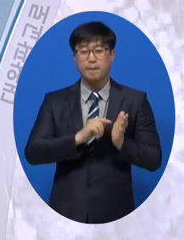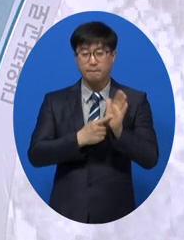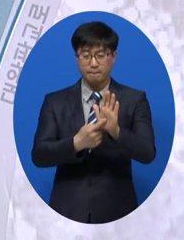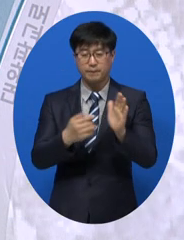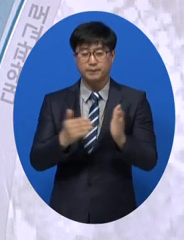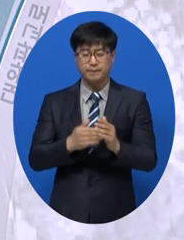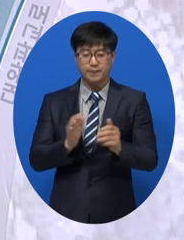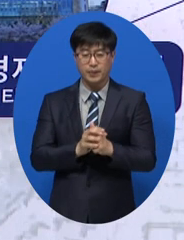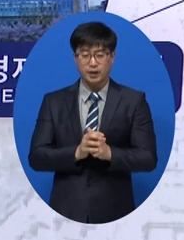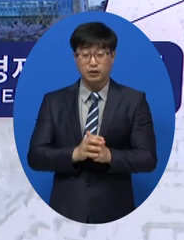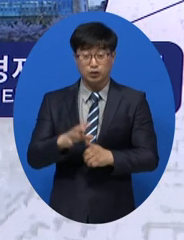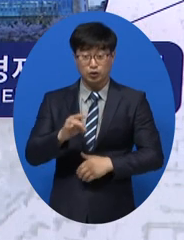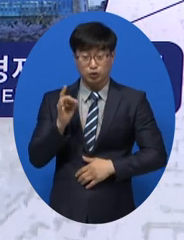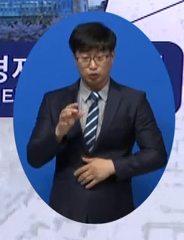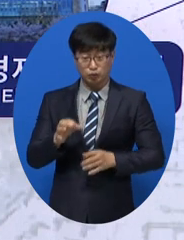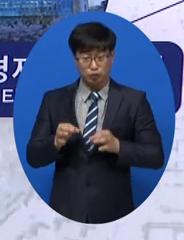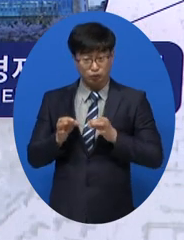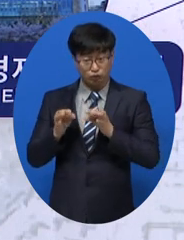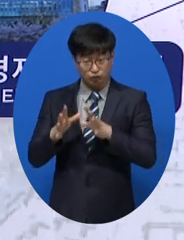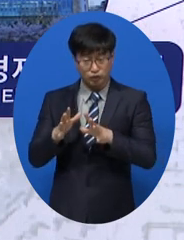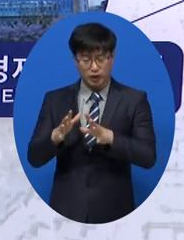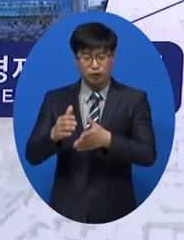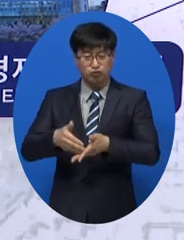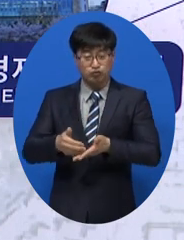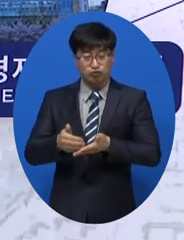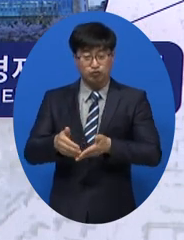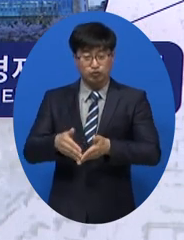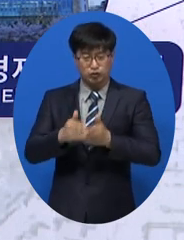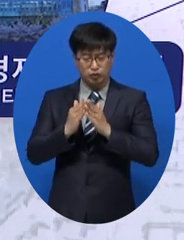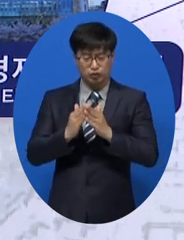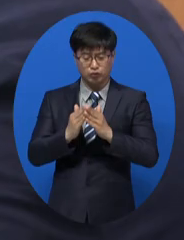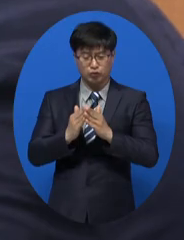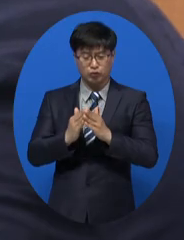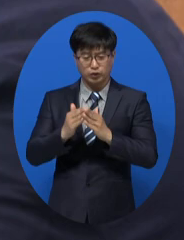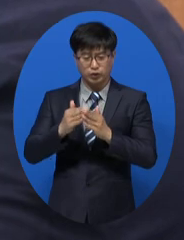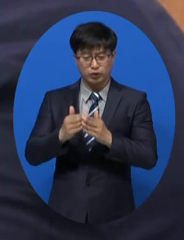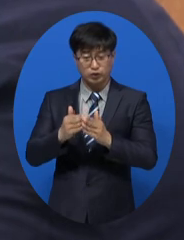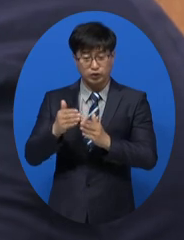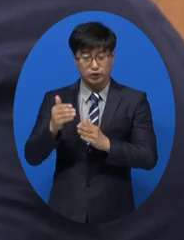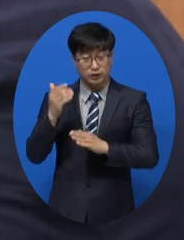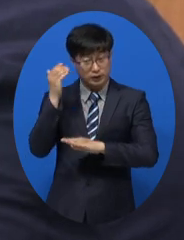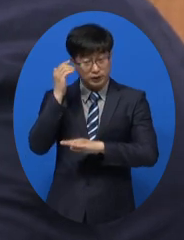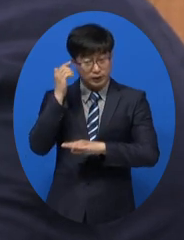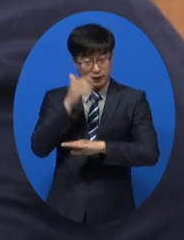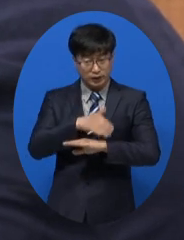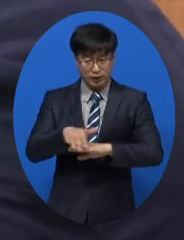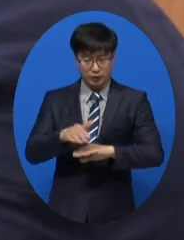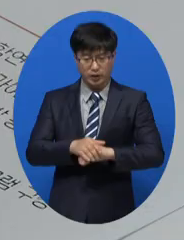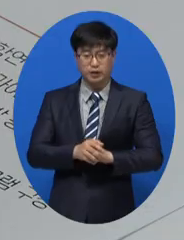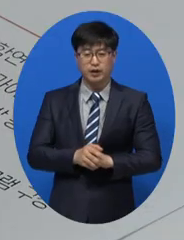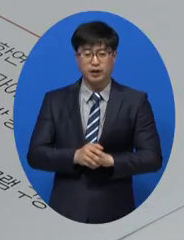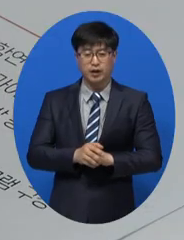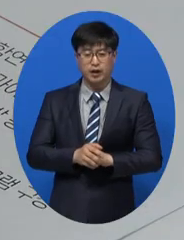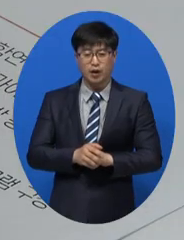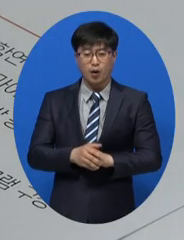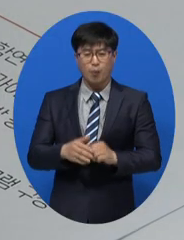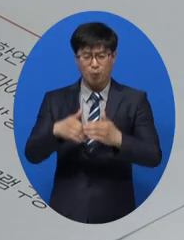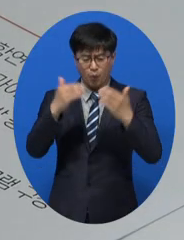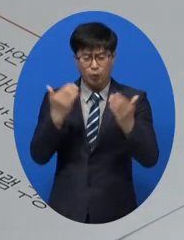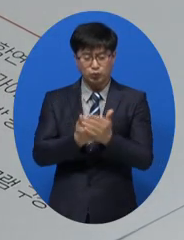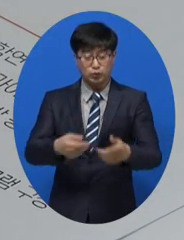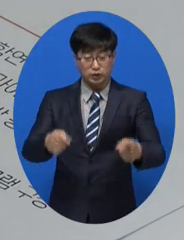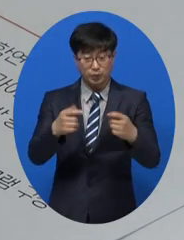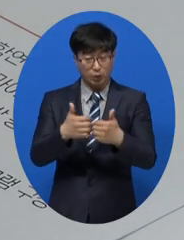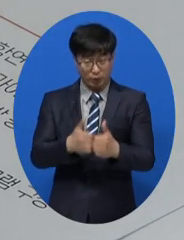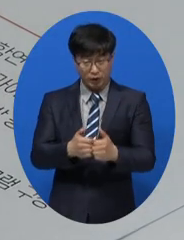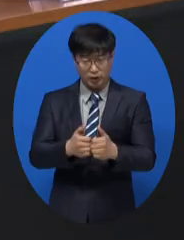사업 구상 단계부터 투자 유치를 염두에 두고 개발 계획을 진행하고 조성 후에는 유관기관과 각 부서가 모두 참여해